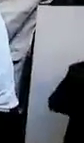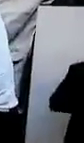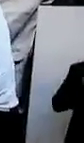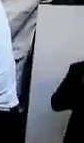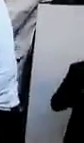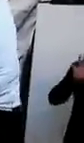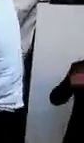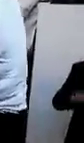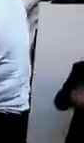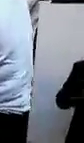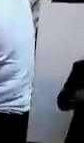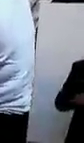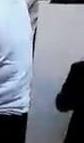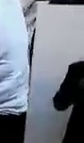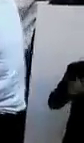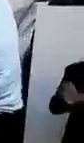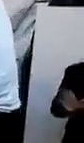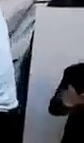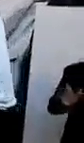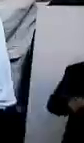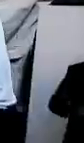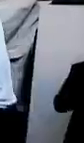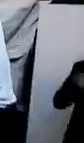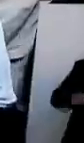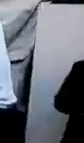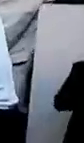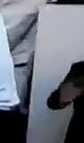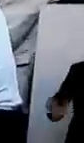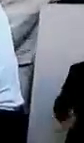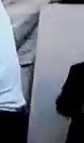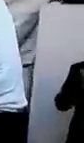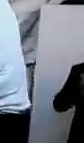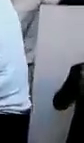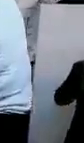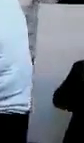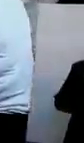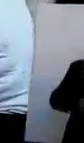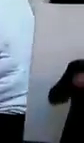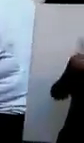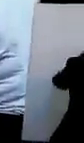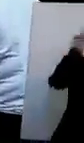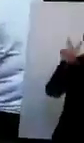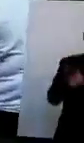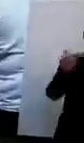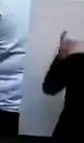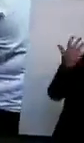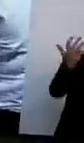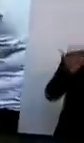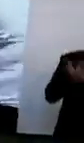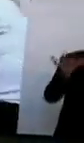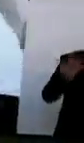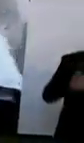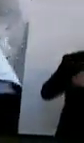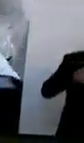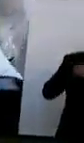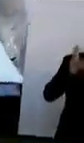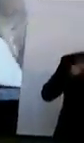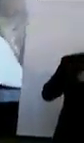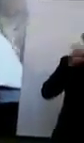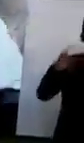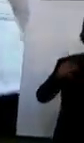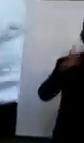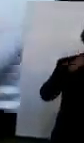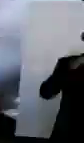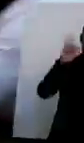lassen, beziehungsweise sie zu verzögern, die Mobilität zu fördern. Und der Wunsch der Menschen ist es, möglichst lange zu Hause in